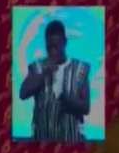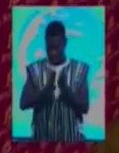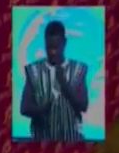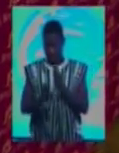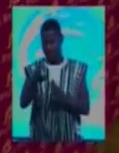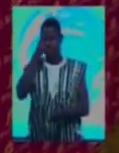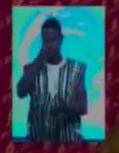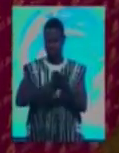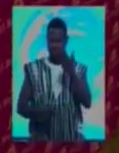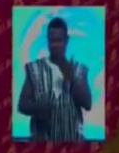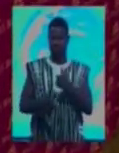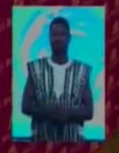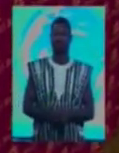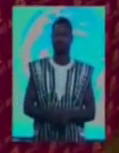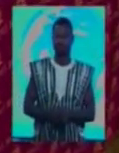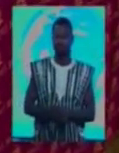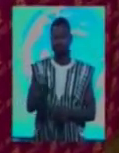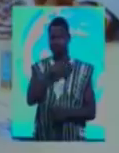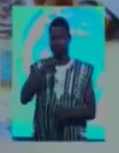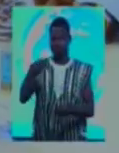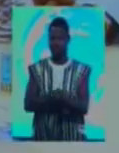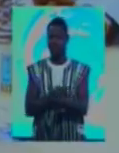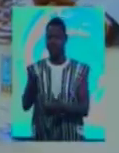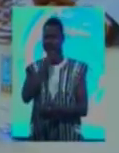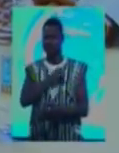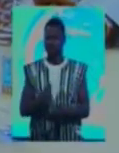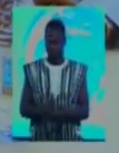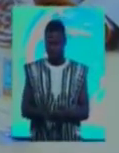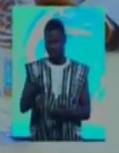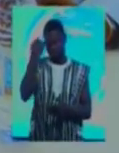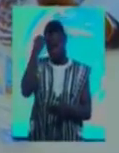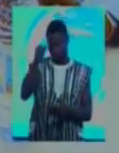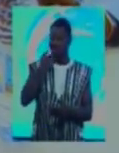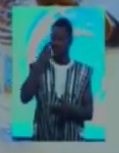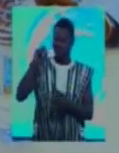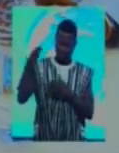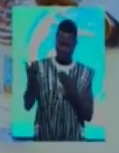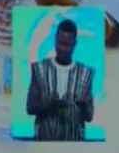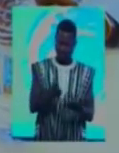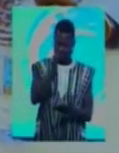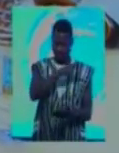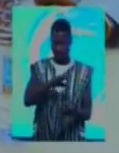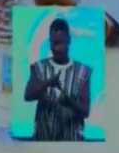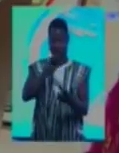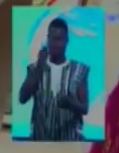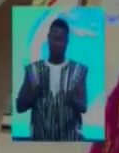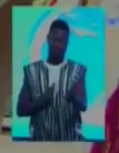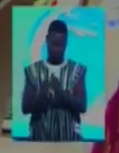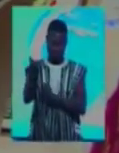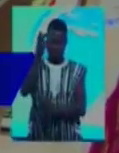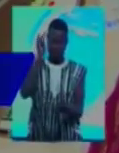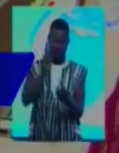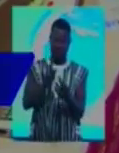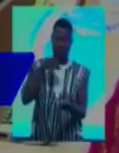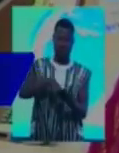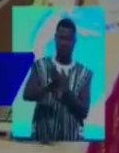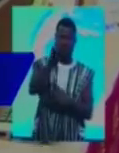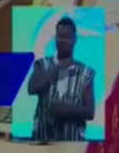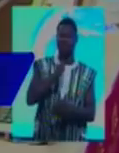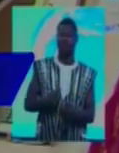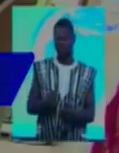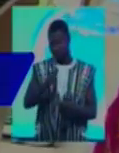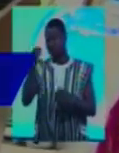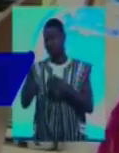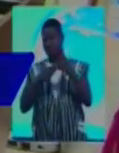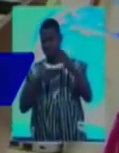kilowattheure. Une fois en vigueur, les nouvelles directives devraient amener les citoyens à des choix plus judicieux dans la construction du bâtiment et dans le